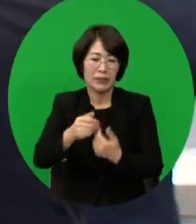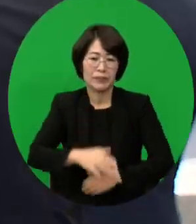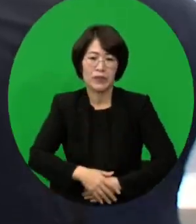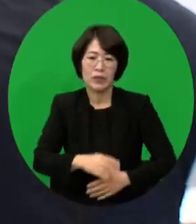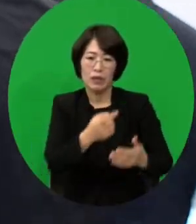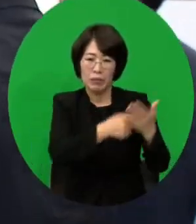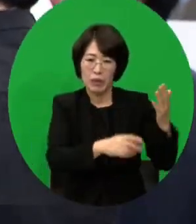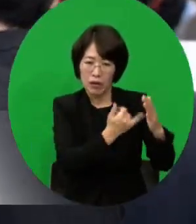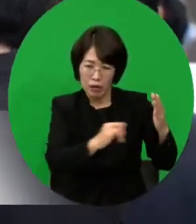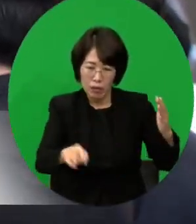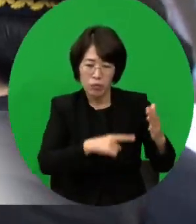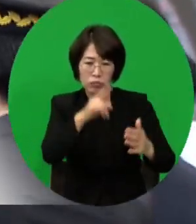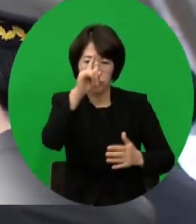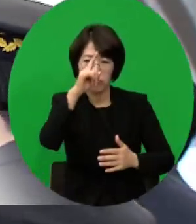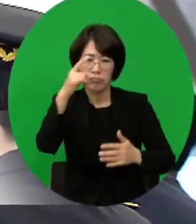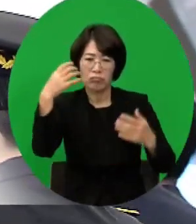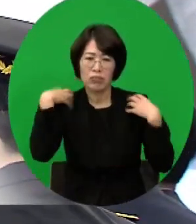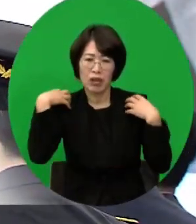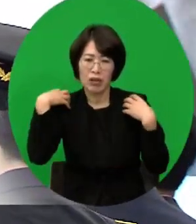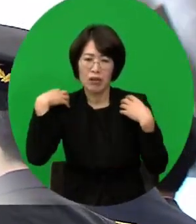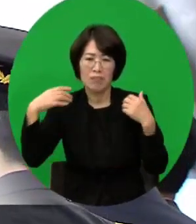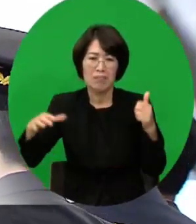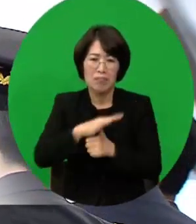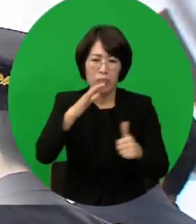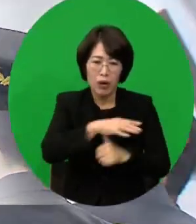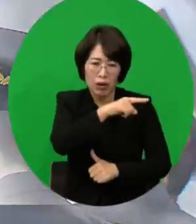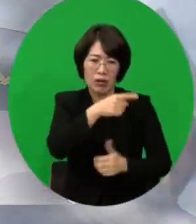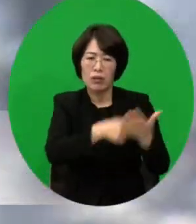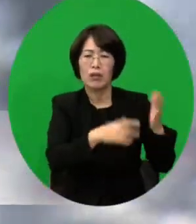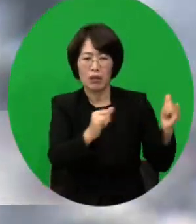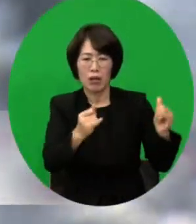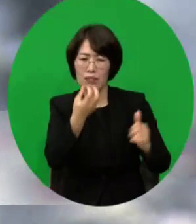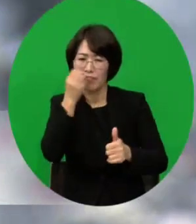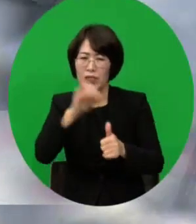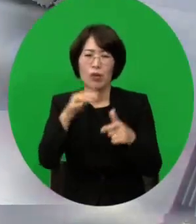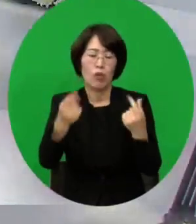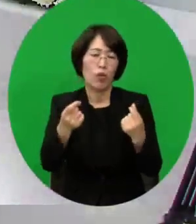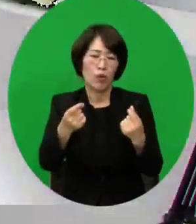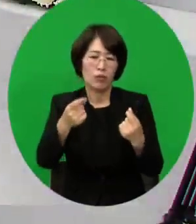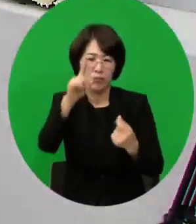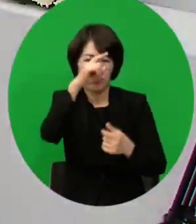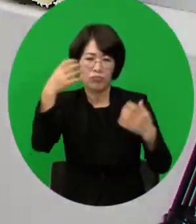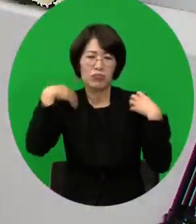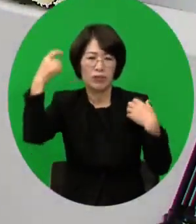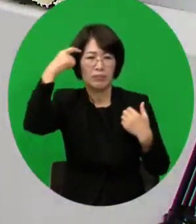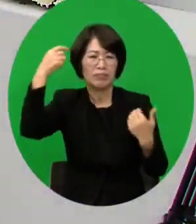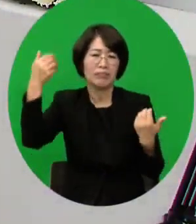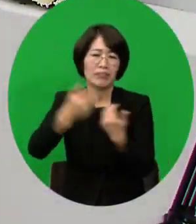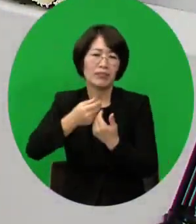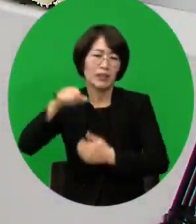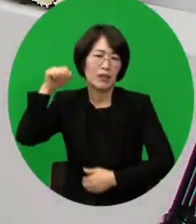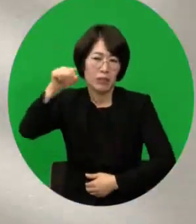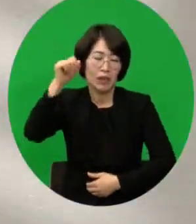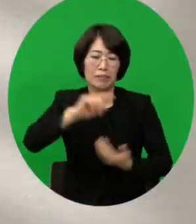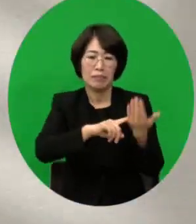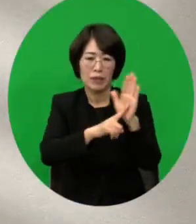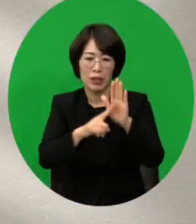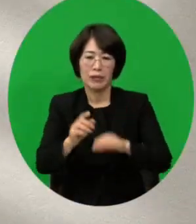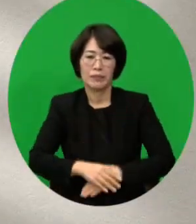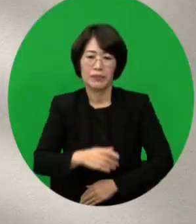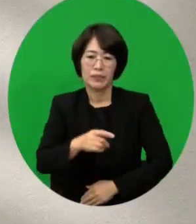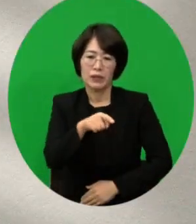유족들은 국가 폭력으로 인한 희생자들을 기만하는 것이라며 반정부 투쟁을 예고했습니다 이것은 또